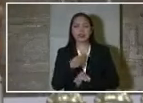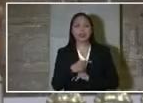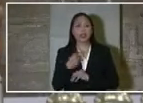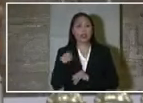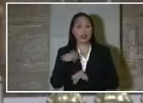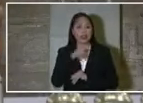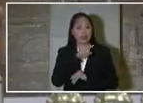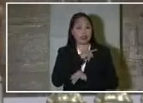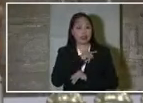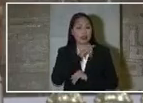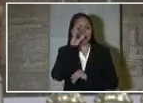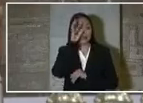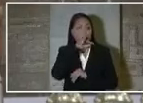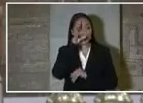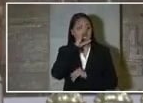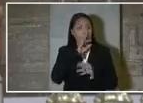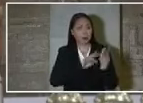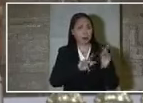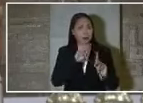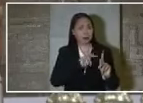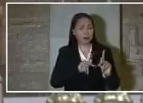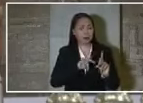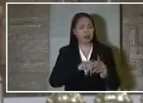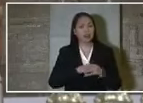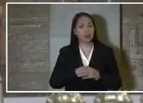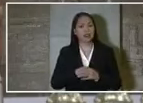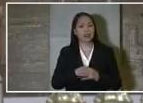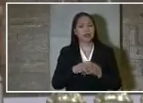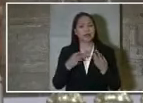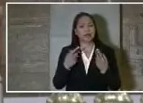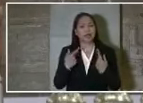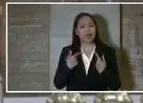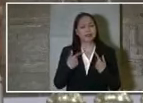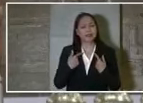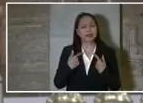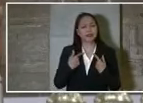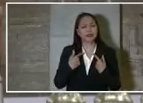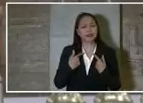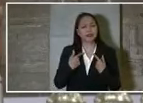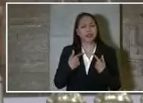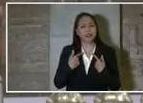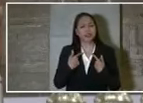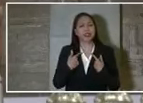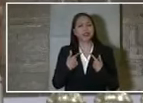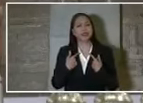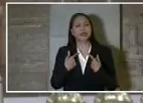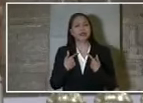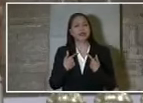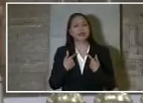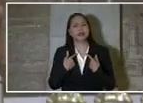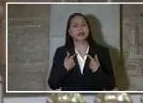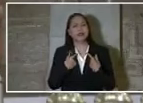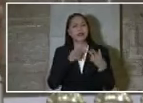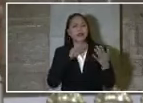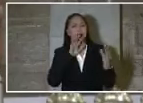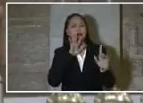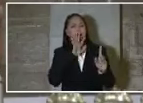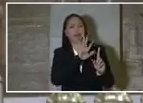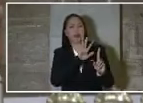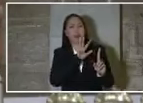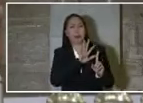tayo daw na mga Pilipino, we have this celebrity